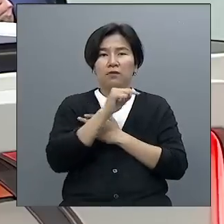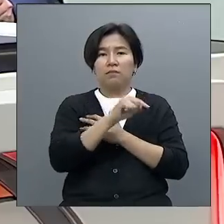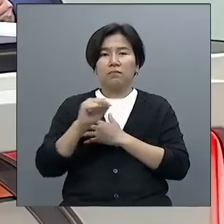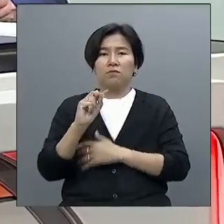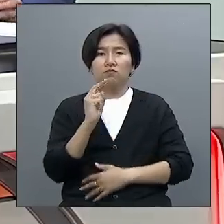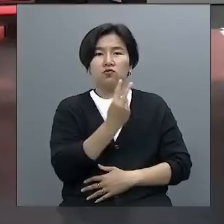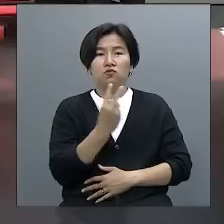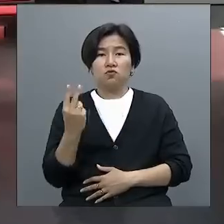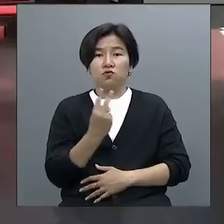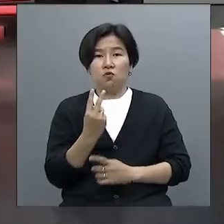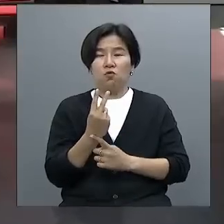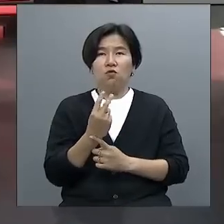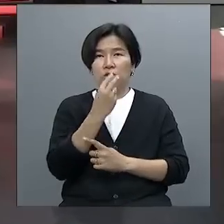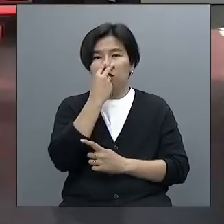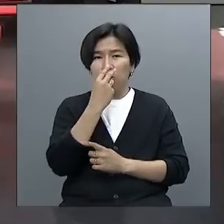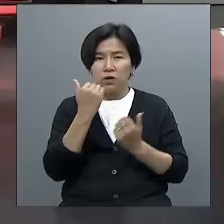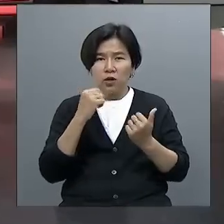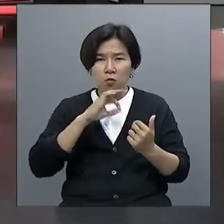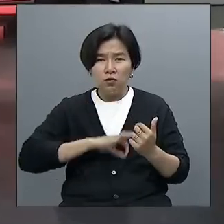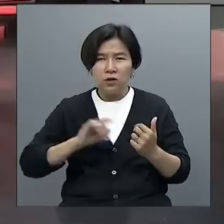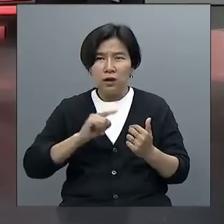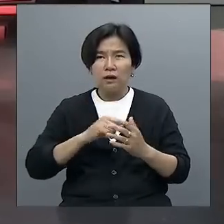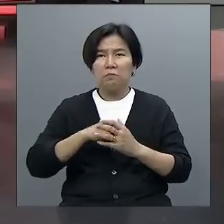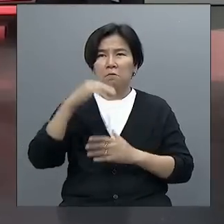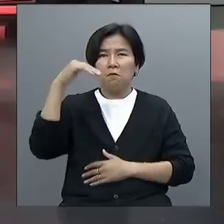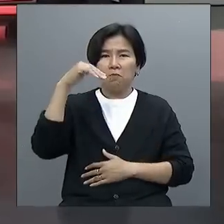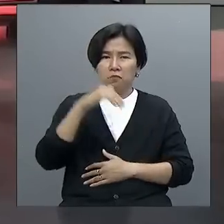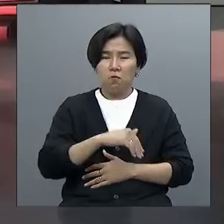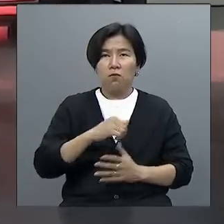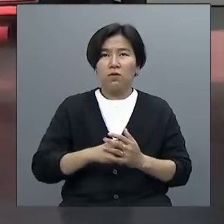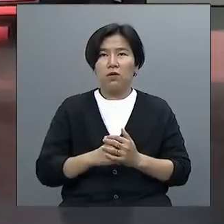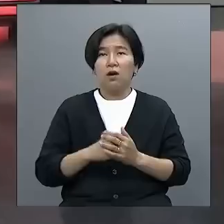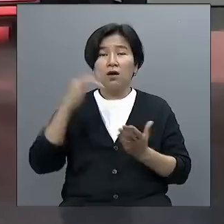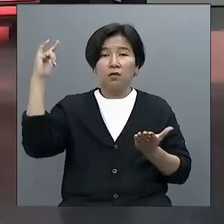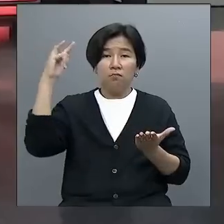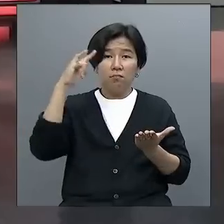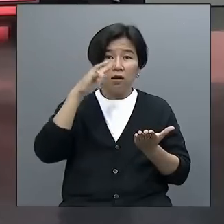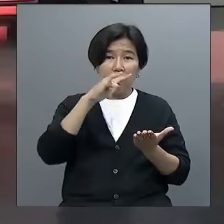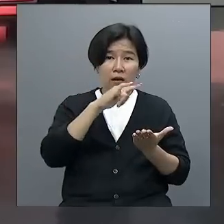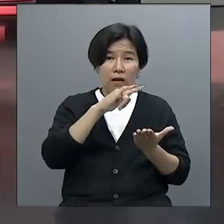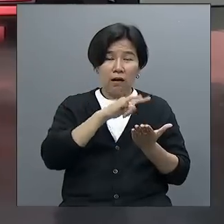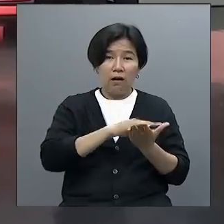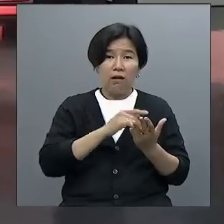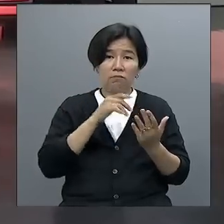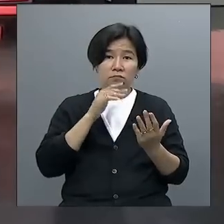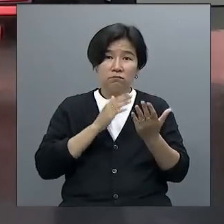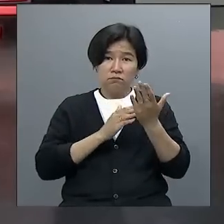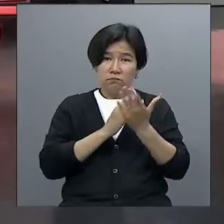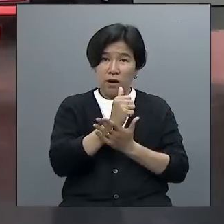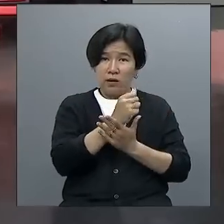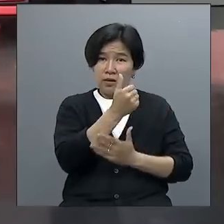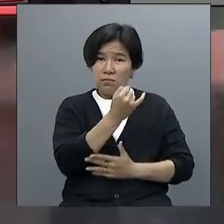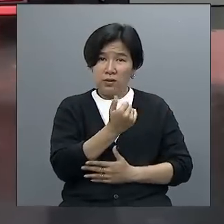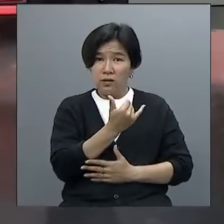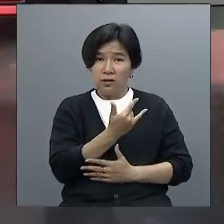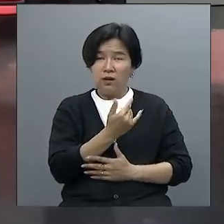ต่ำถึงขีดสุดแต่ว่าคุณทิศตะวันการเดินทางเยือนครั้งนี้นับว่าประสบความสำเร็จเหมือนกันนะคะใช้ค่ะก็เรียกได้ว่าการพูดคุยที่เกิด